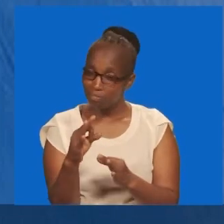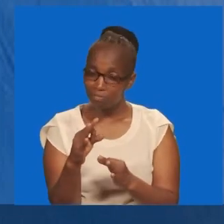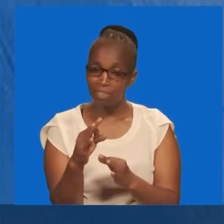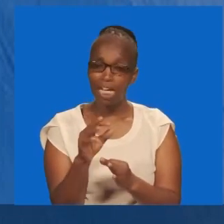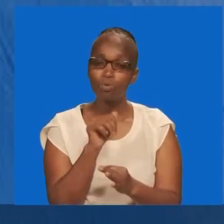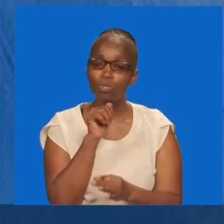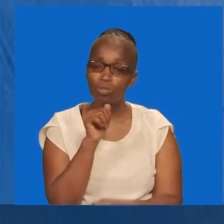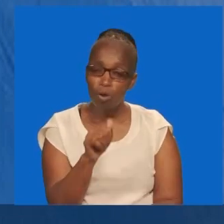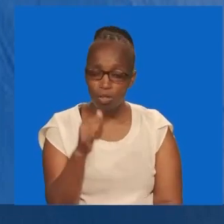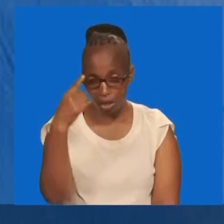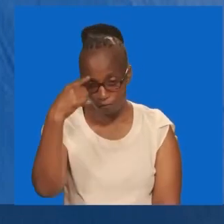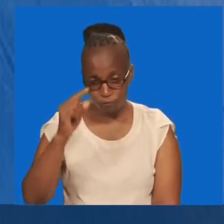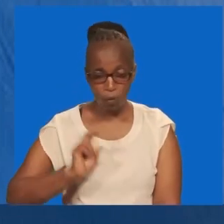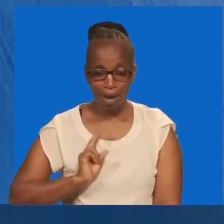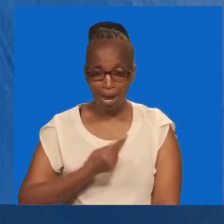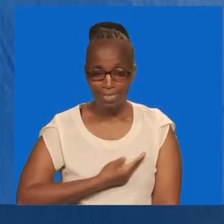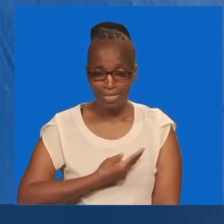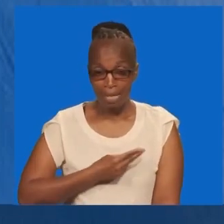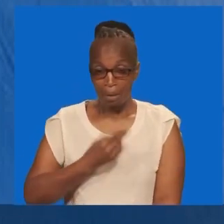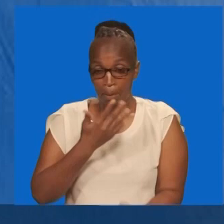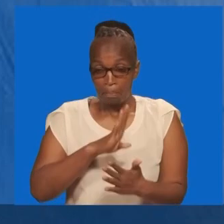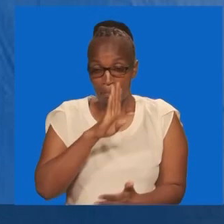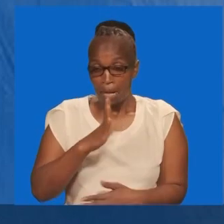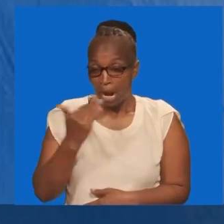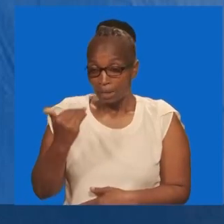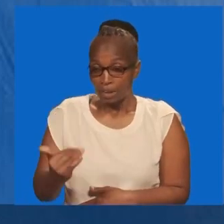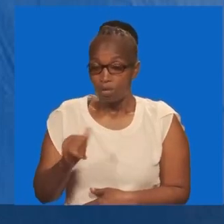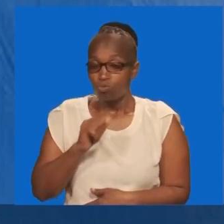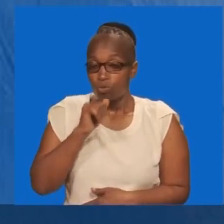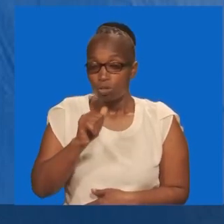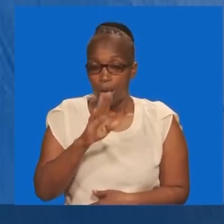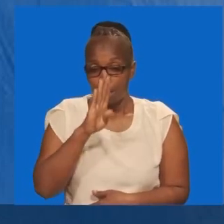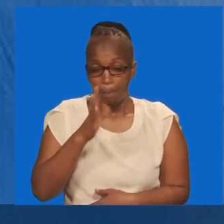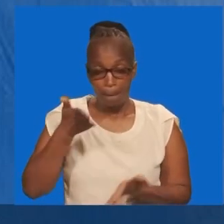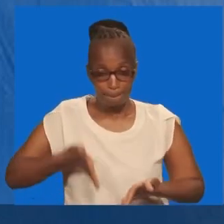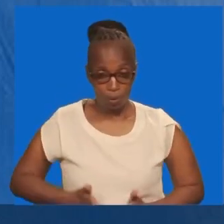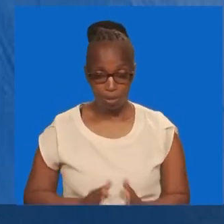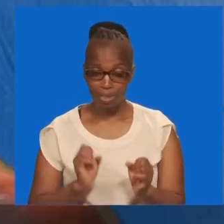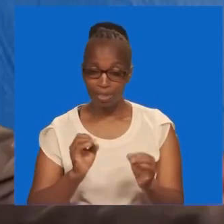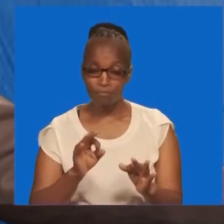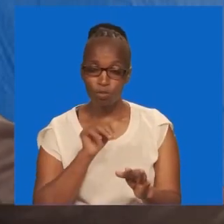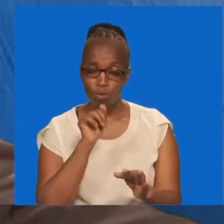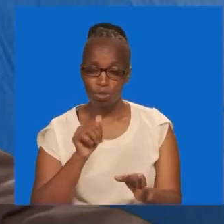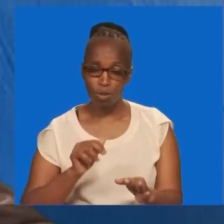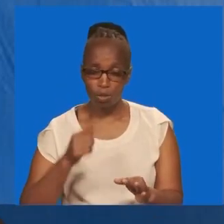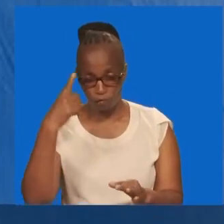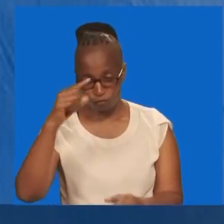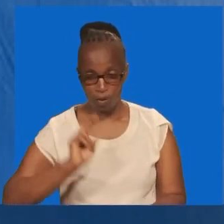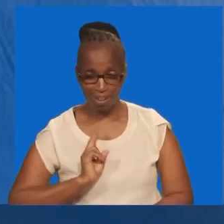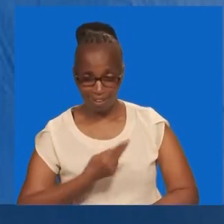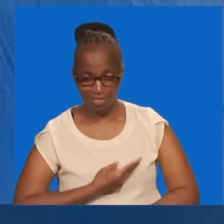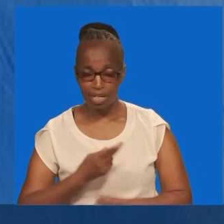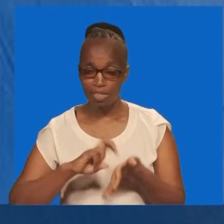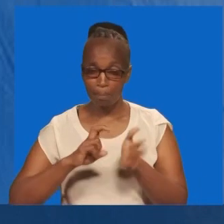If it was not for us, a child would not be born. Ingekuwa si kwa ajili yetu,